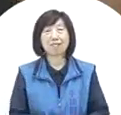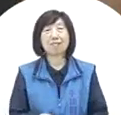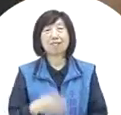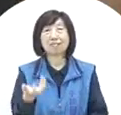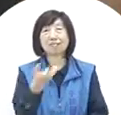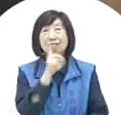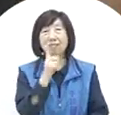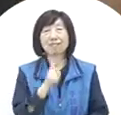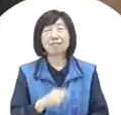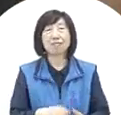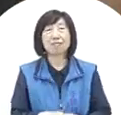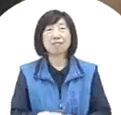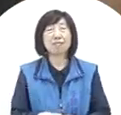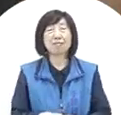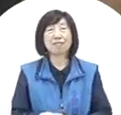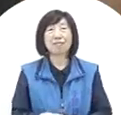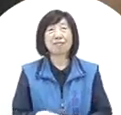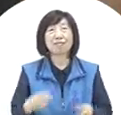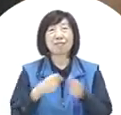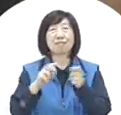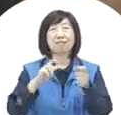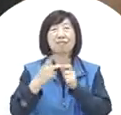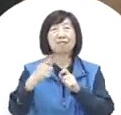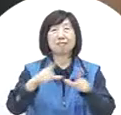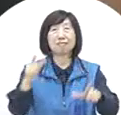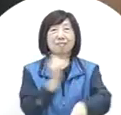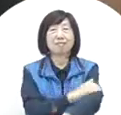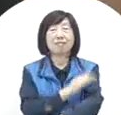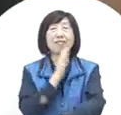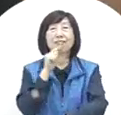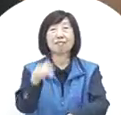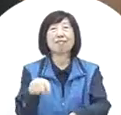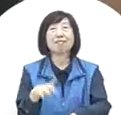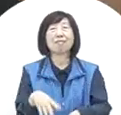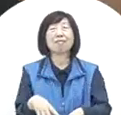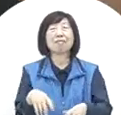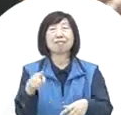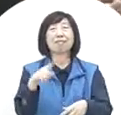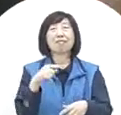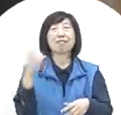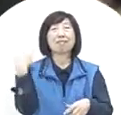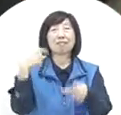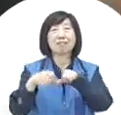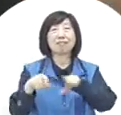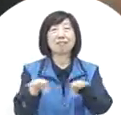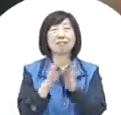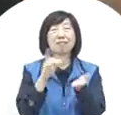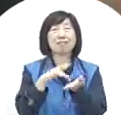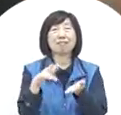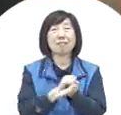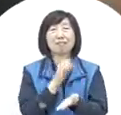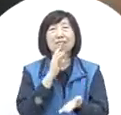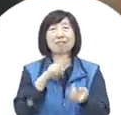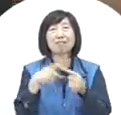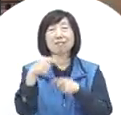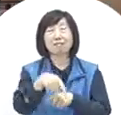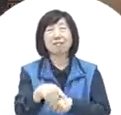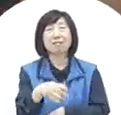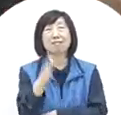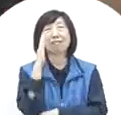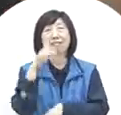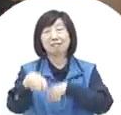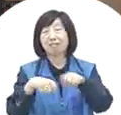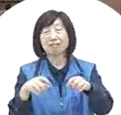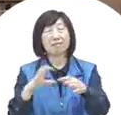的是，永和大城，那是100年公告招商，并没有。社福这个政策， 但是没有这个政策